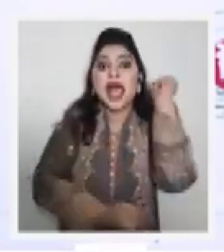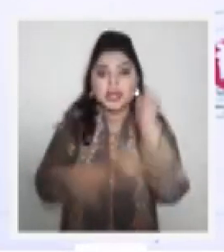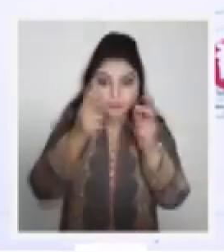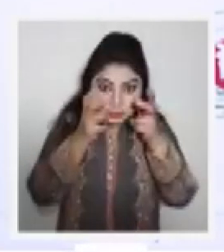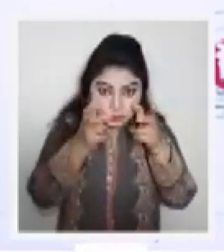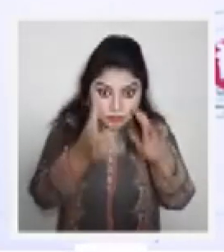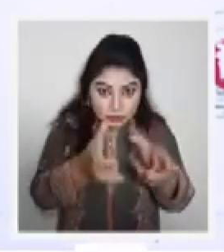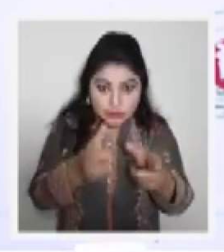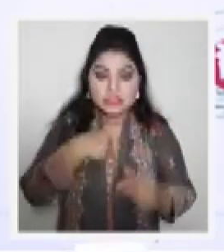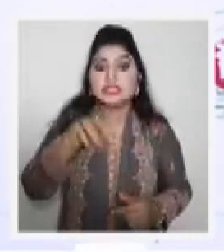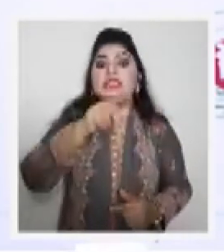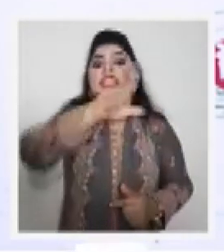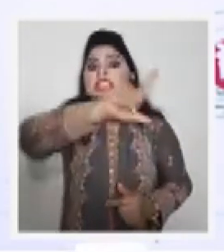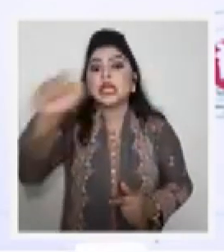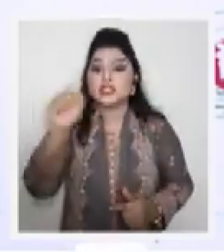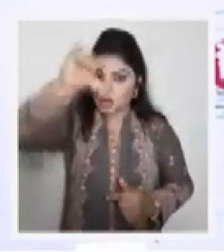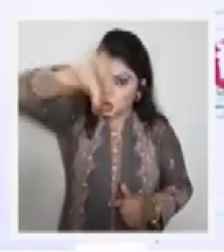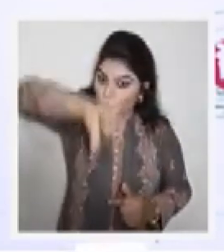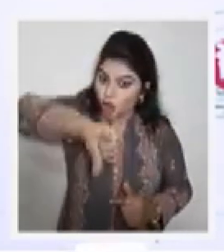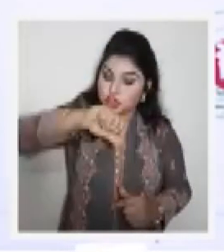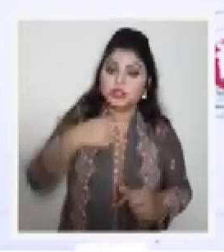সংখ্যা 112টি।